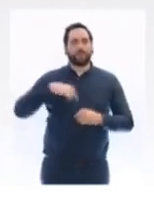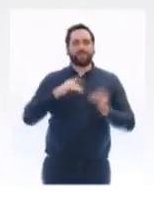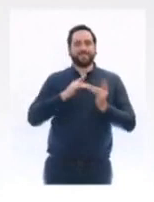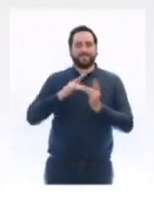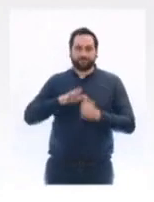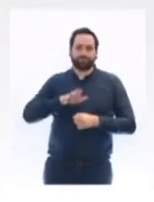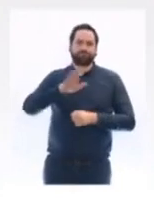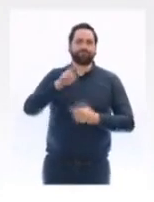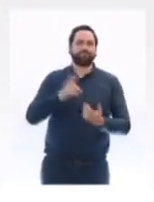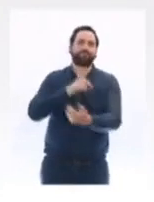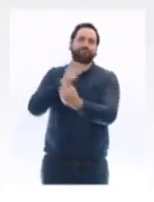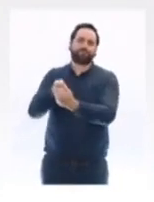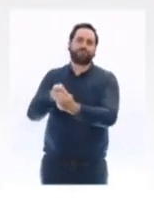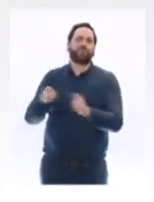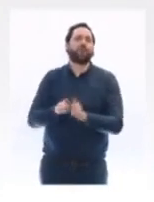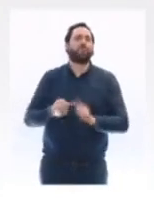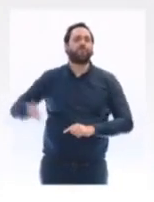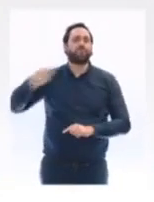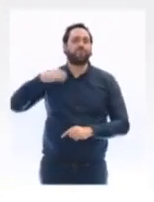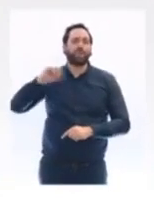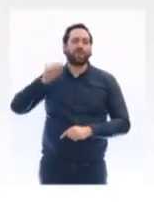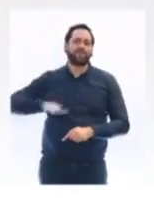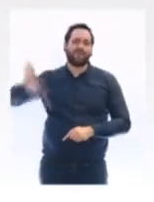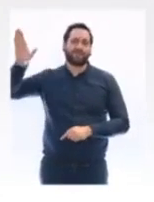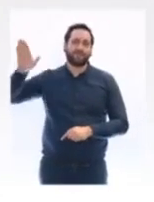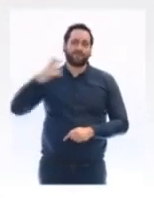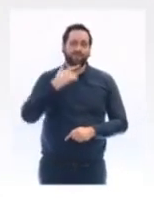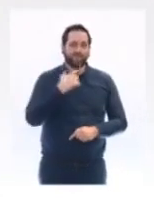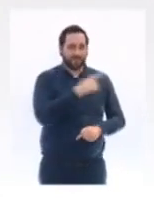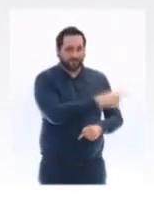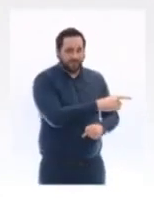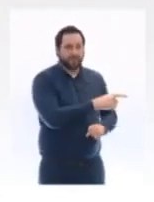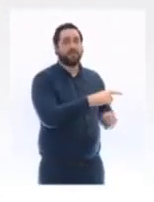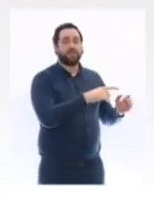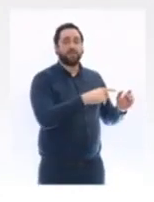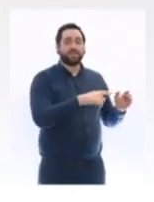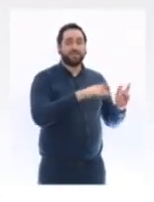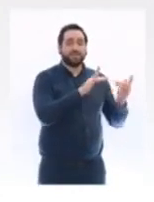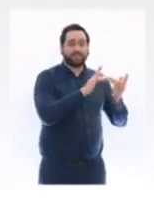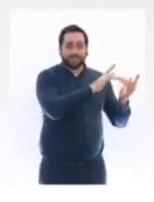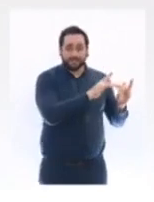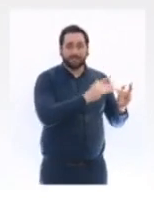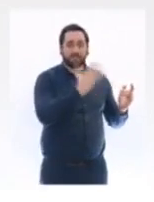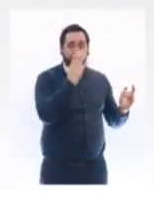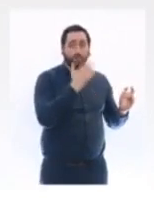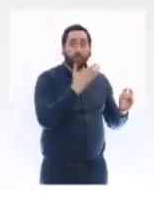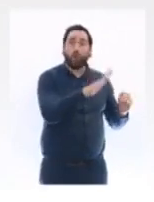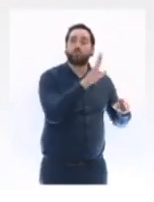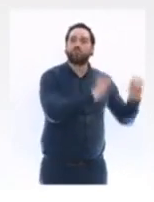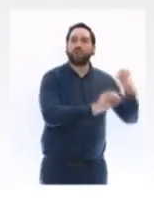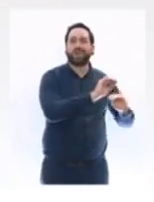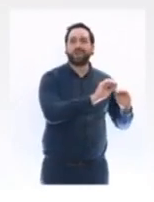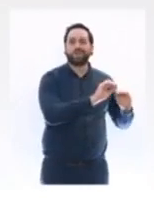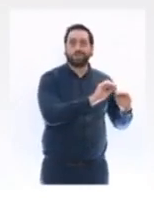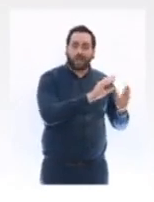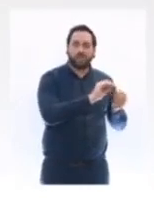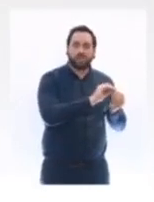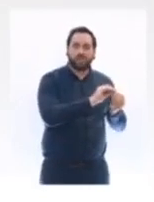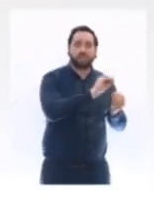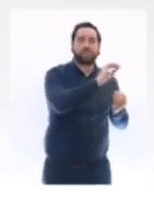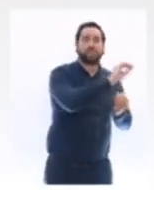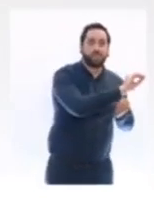la Nouvelle-Aquitaine. Cette solidarité entre les régions permet d'éviter une saturation rapide des réanimations dans nos hôpitaux.